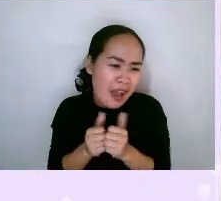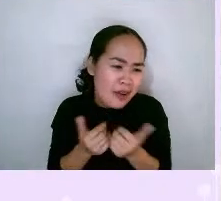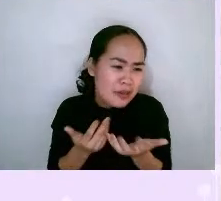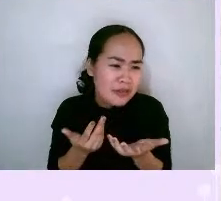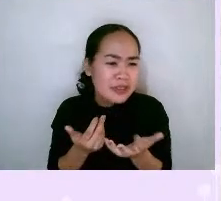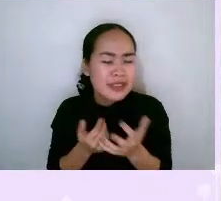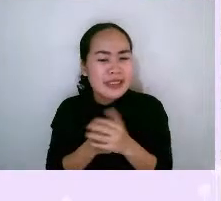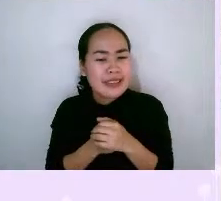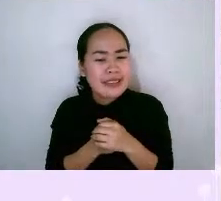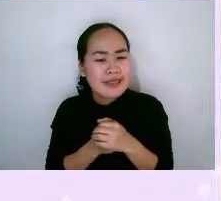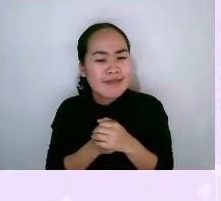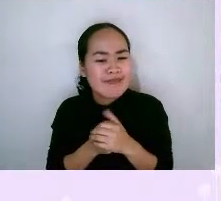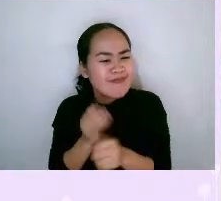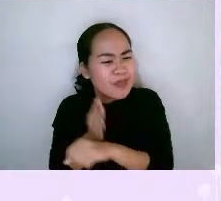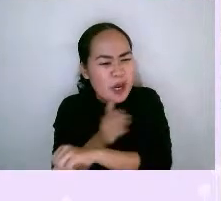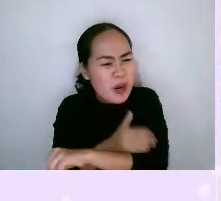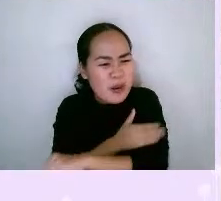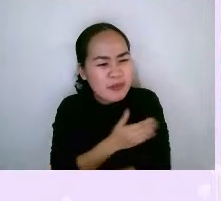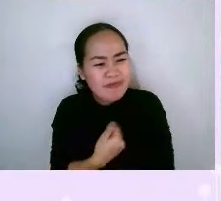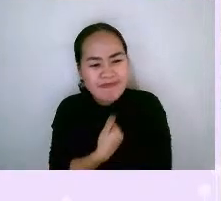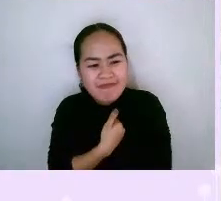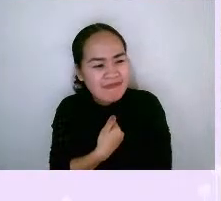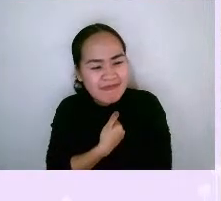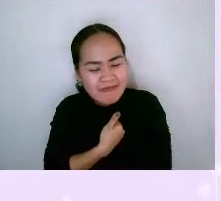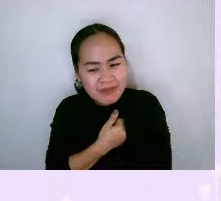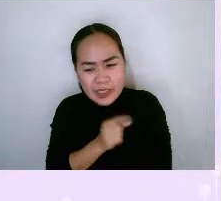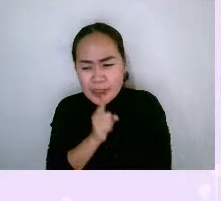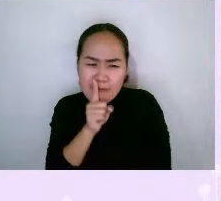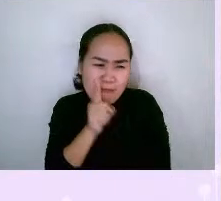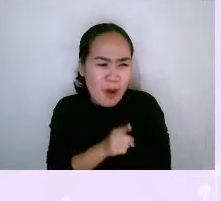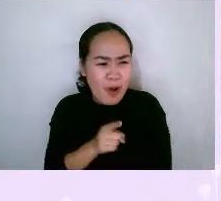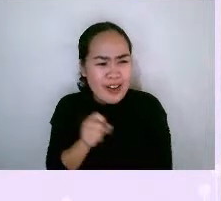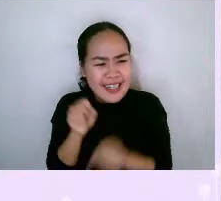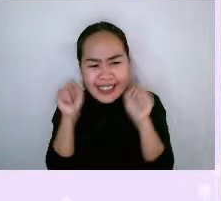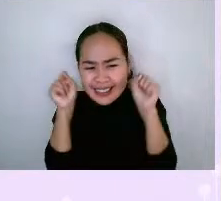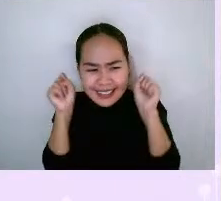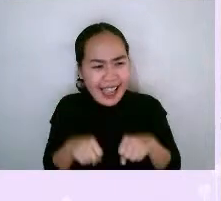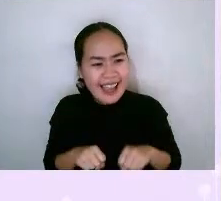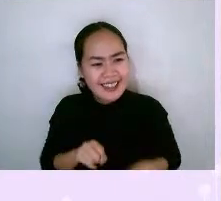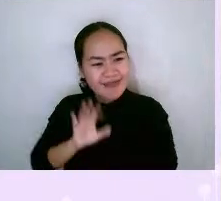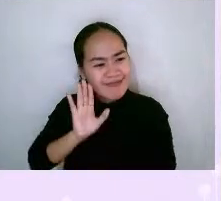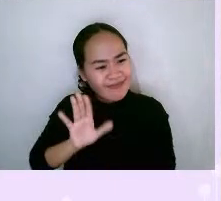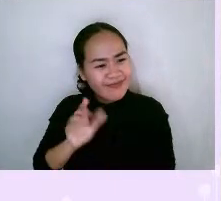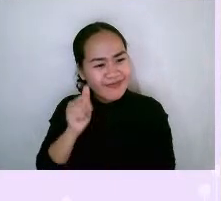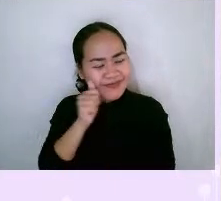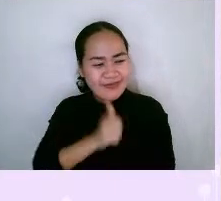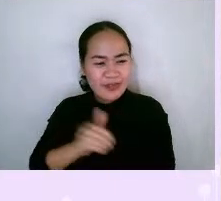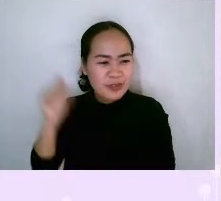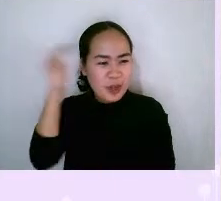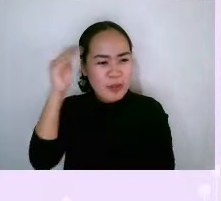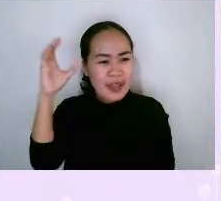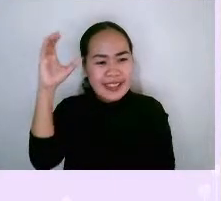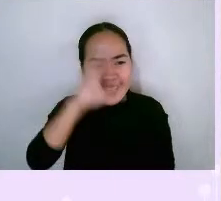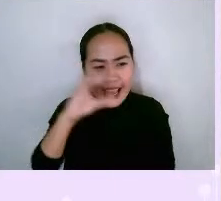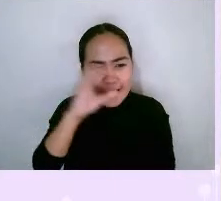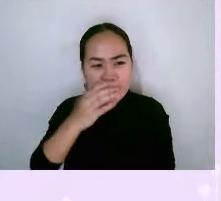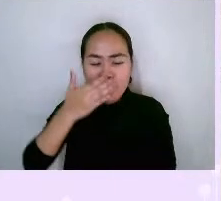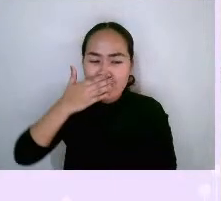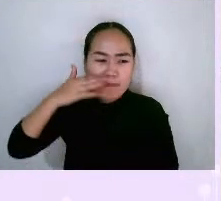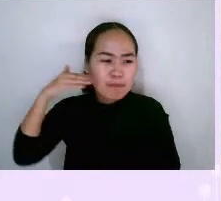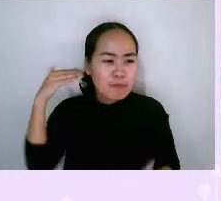pag-improve ng sarili, talagang kakayanin po na makahanap ng